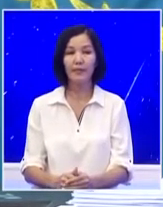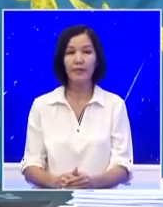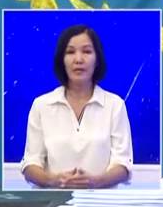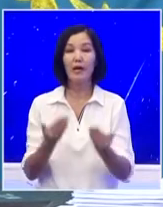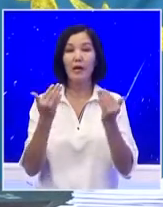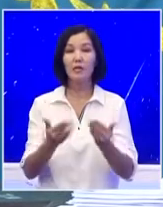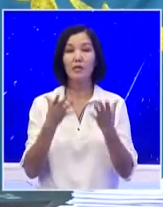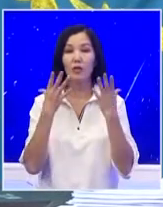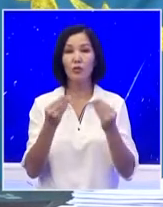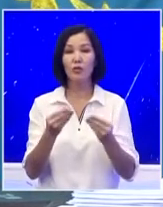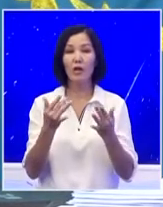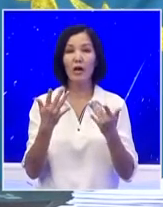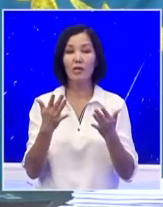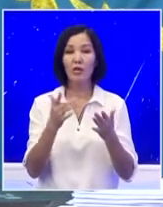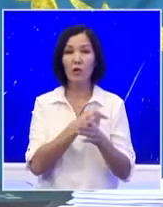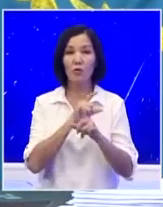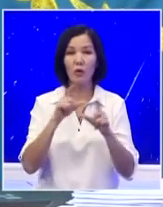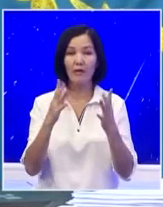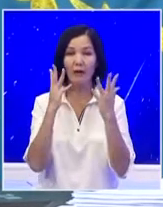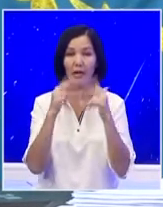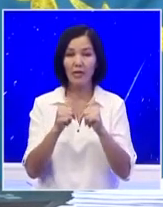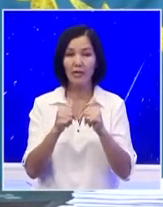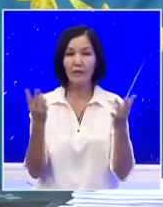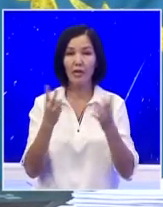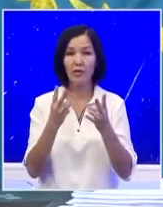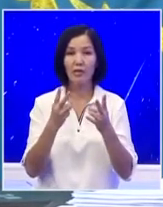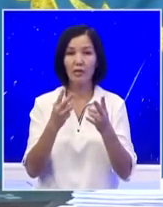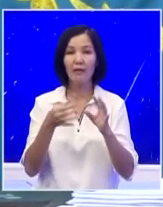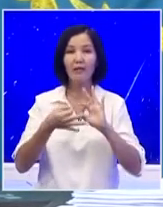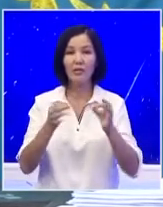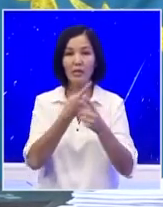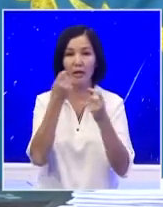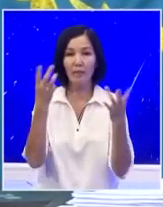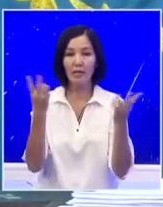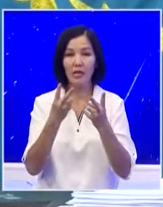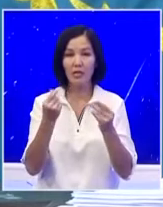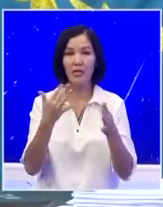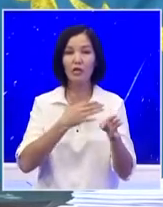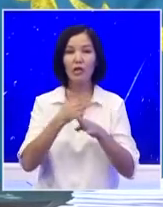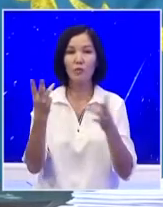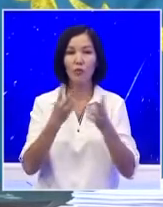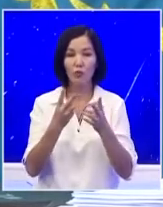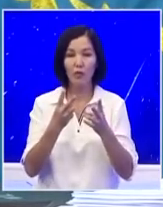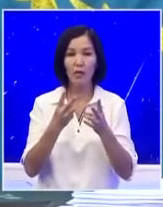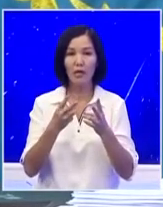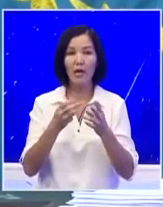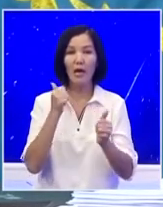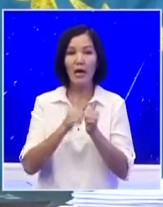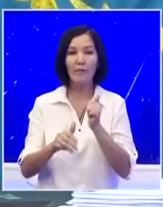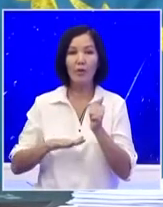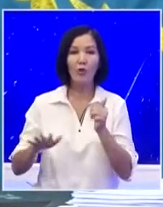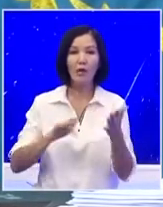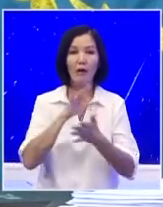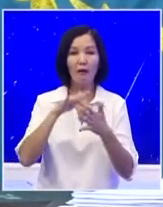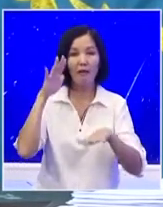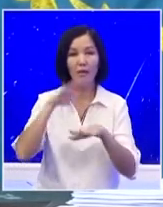Қазіргі кезде қанша ауруханаға оттегі аппараты қажеттігі жөнінде нақты ақпараттар керек. Оған қанша қаражат жұмсалуы тиіс. Ол үшін әрбір аудан қала әкімдері